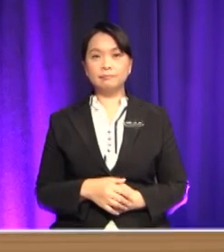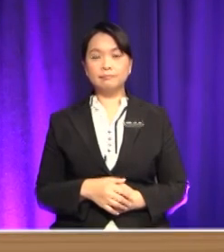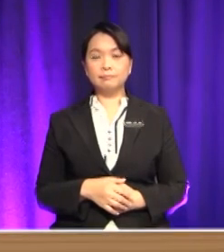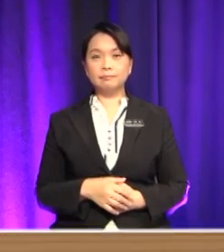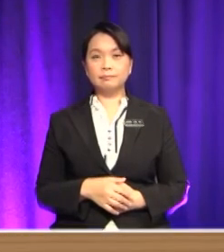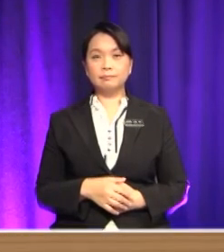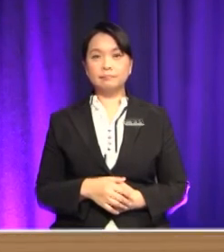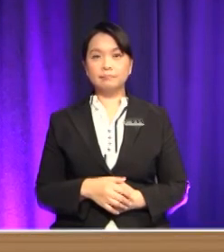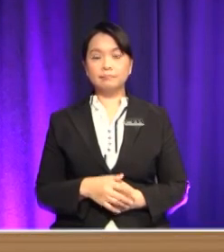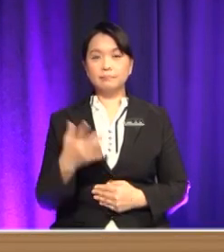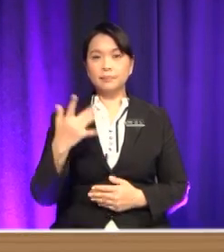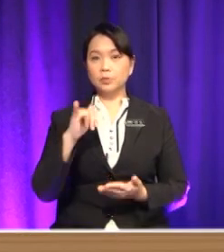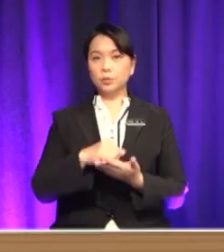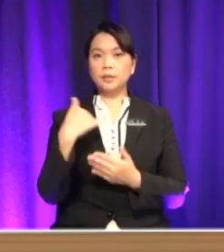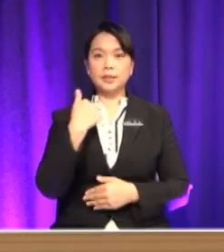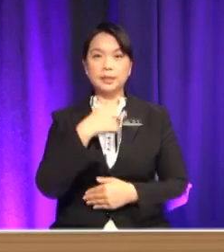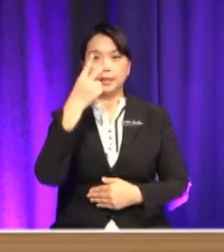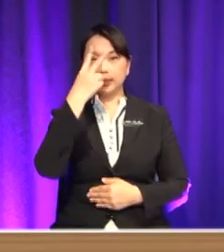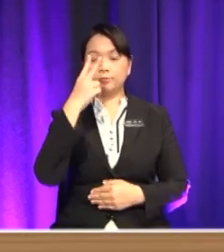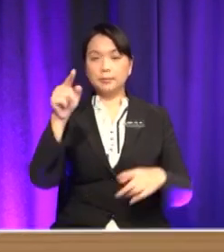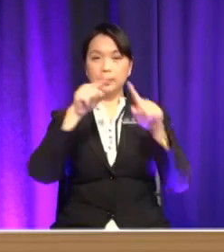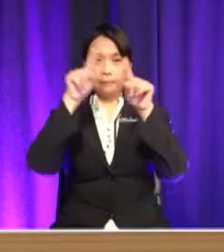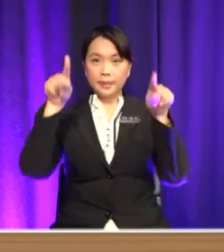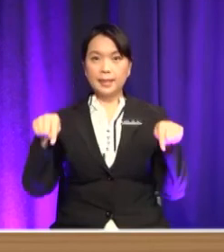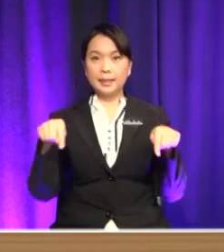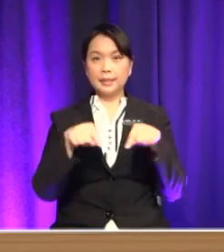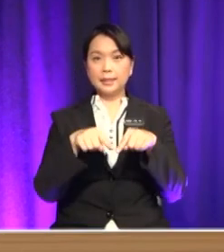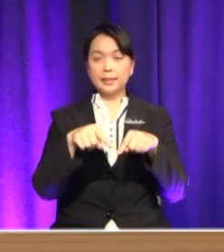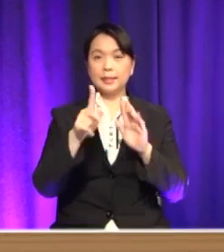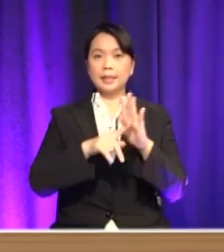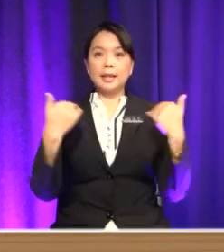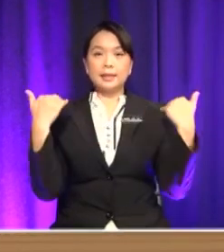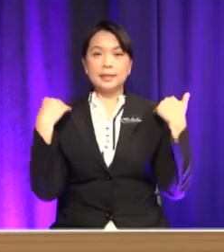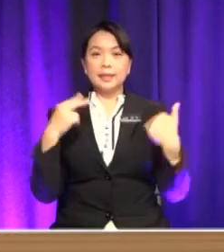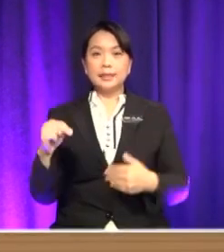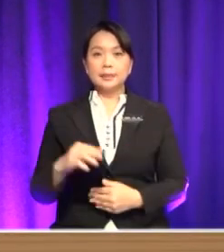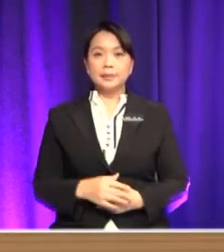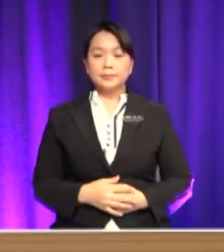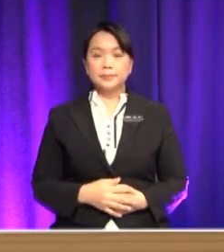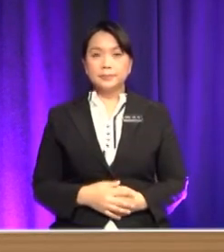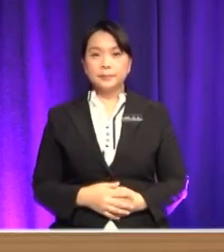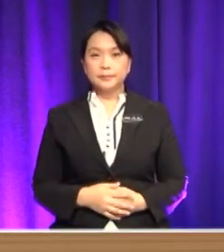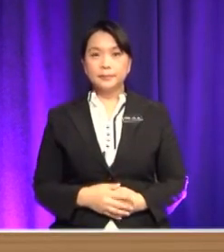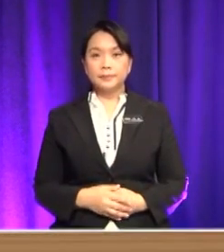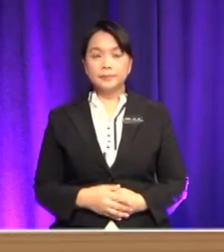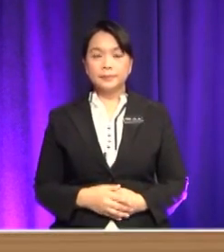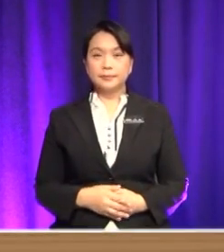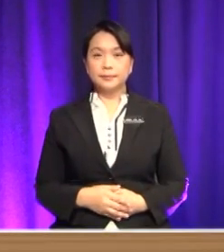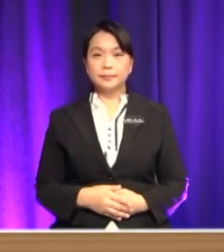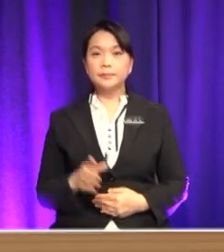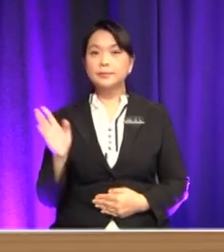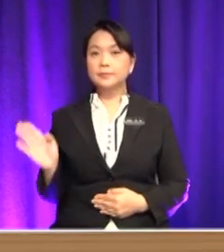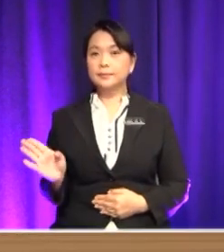tengok dulu plan dia. Ini plan dia. Kita tengok dia punya keadaan plan. Okey, yang seterusnya.